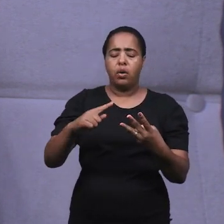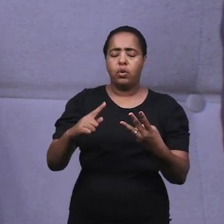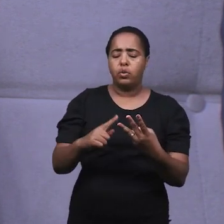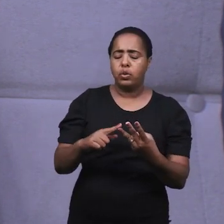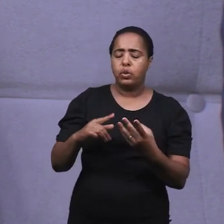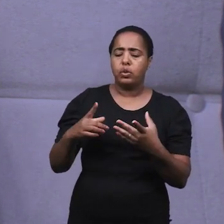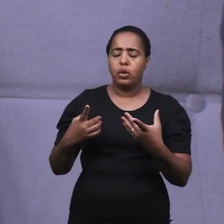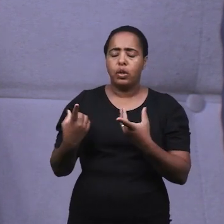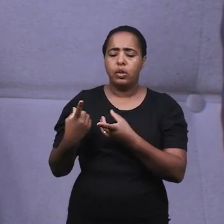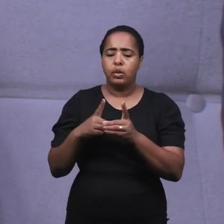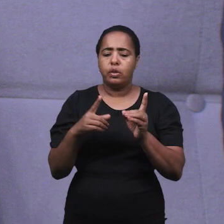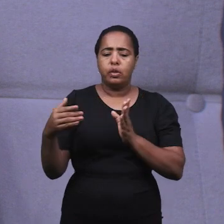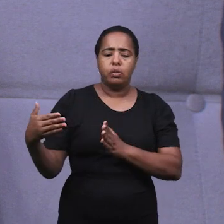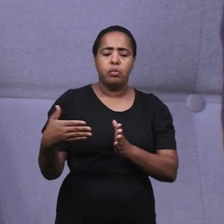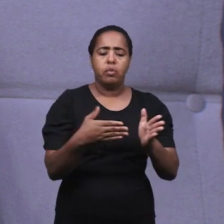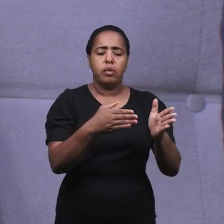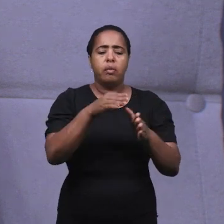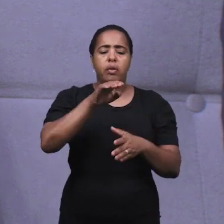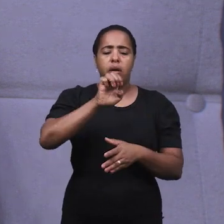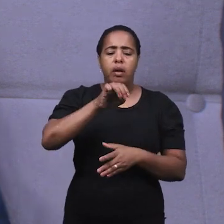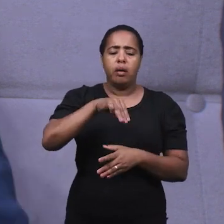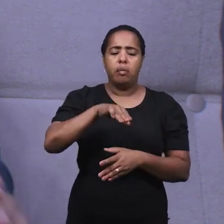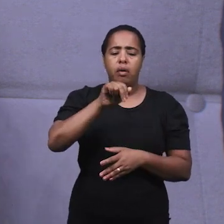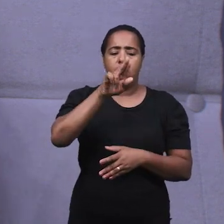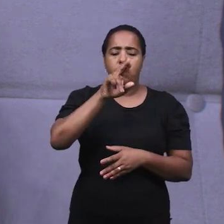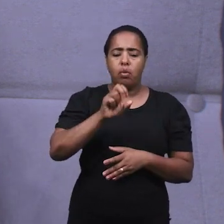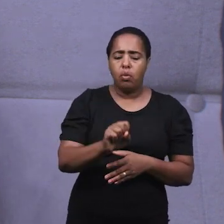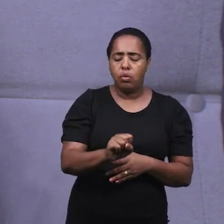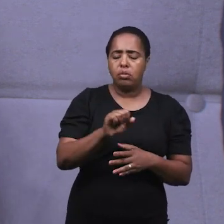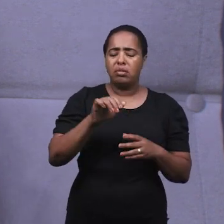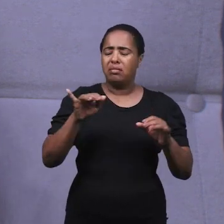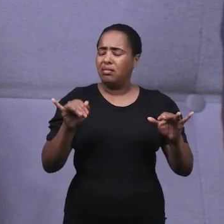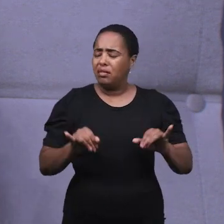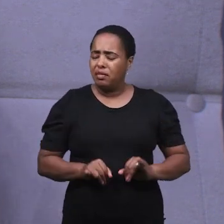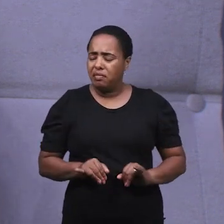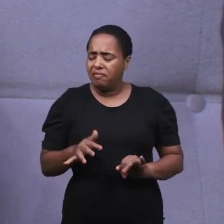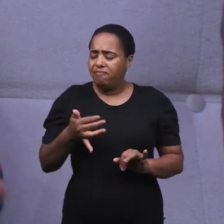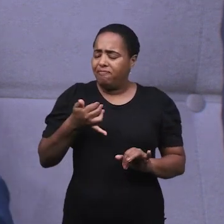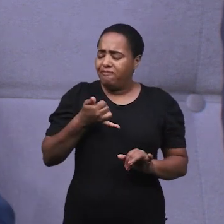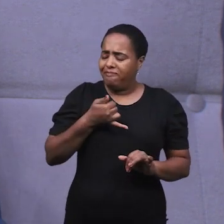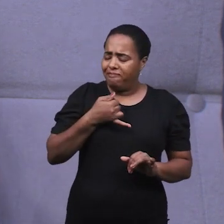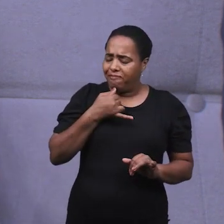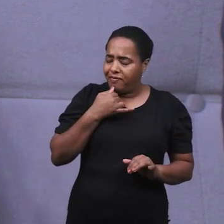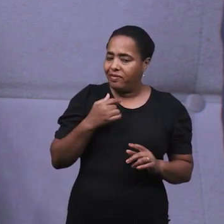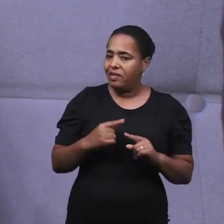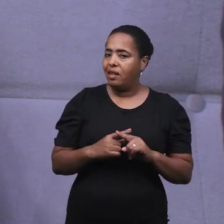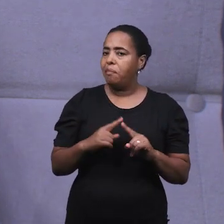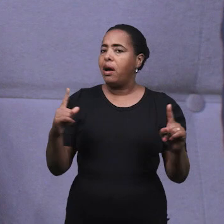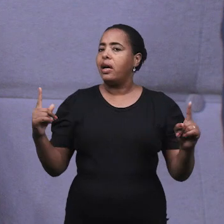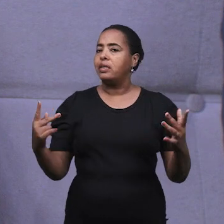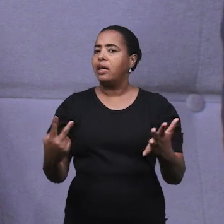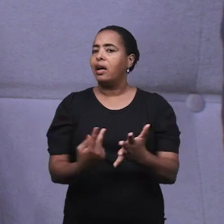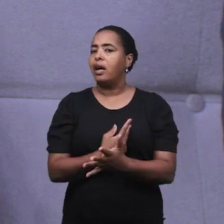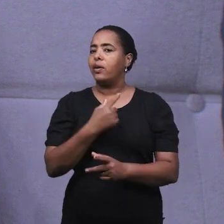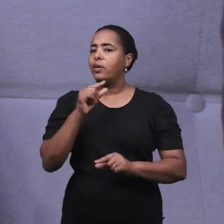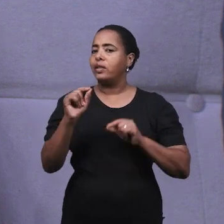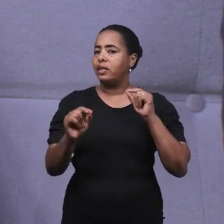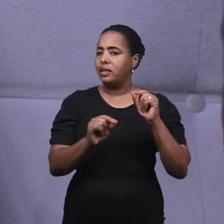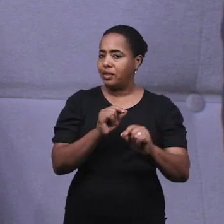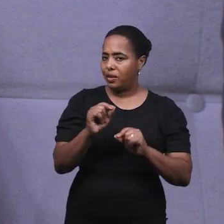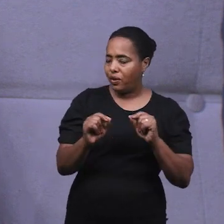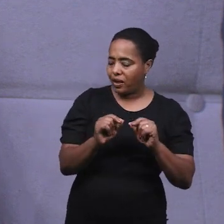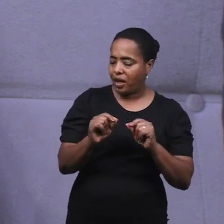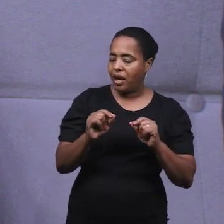souffrir, tristes, mais quelque chose s'est passé qui a changé leur vie et a transformé